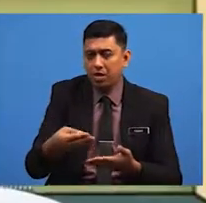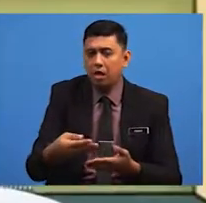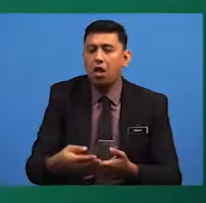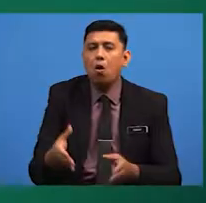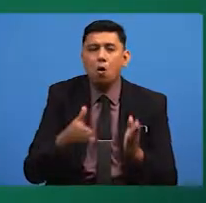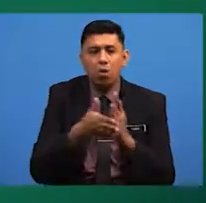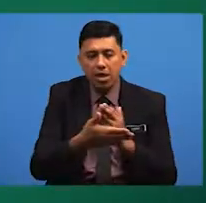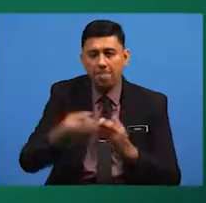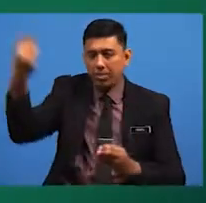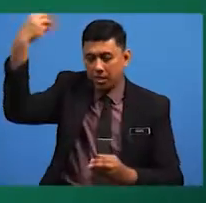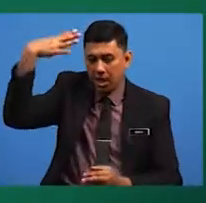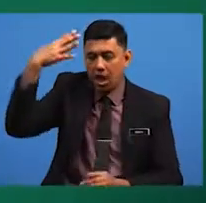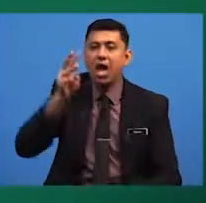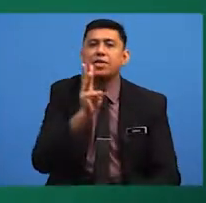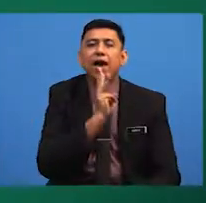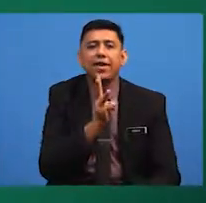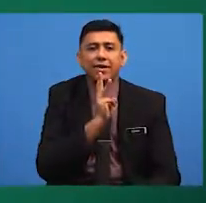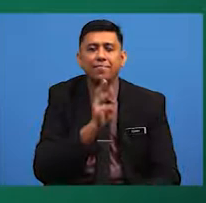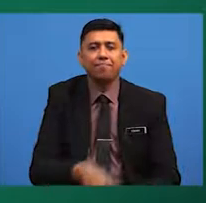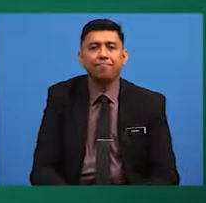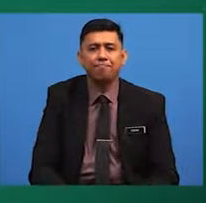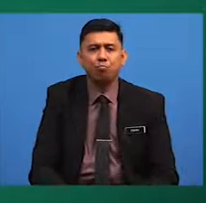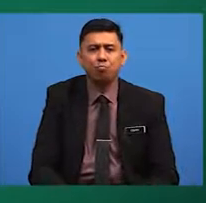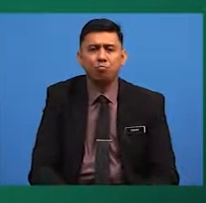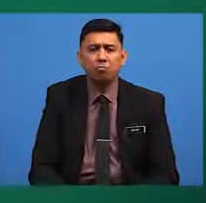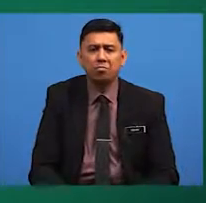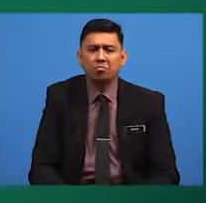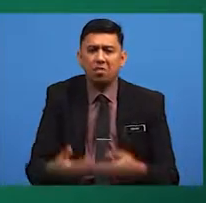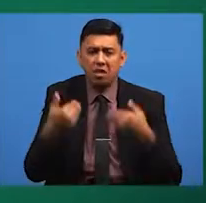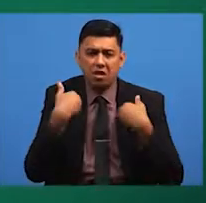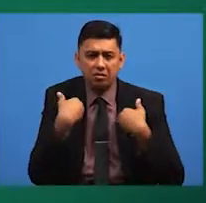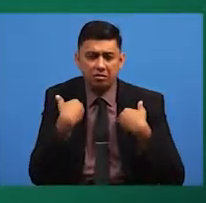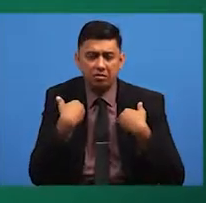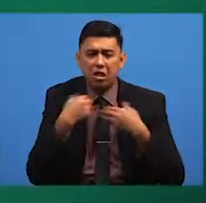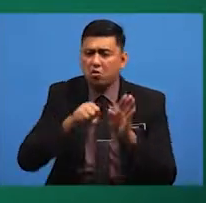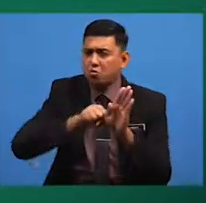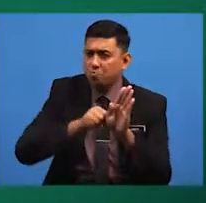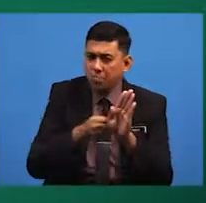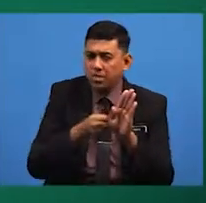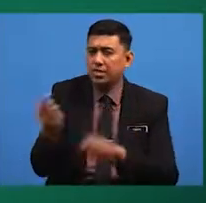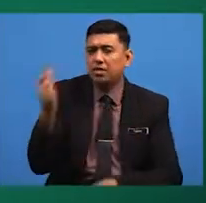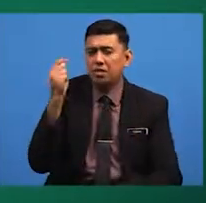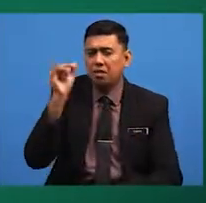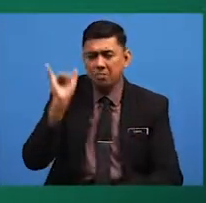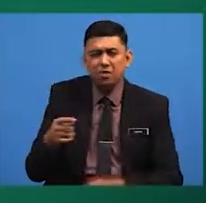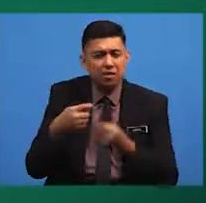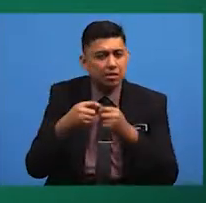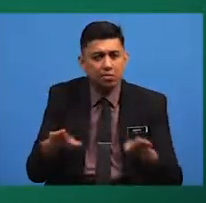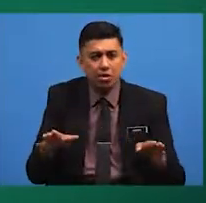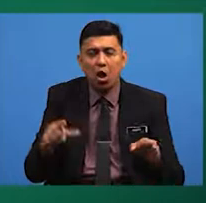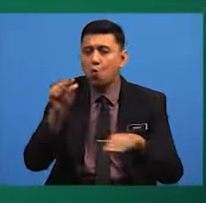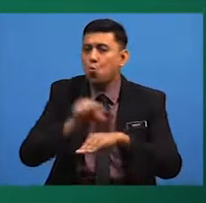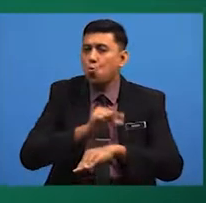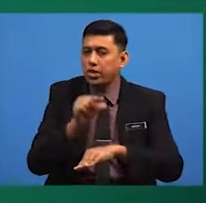seterusnya air air merupakan satu sumber tenaga yang telah lama